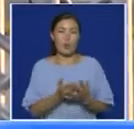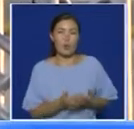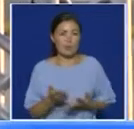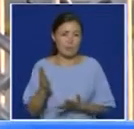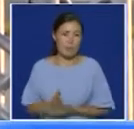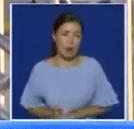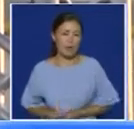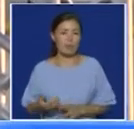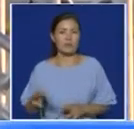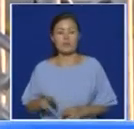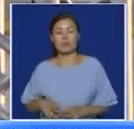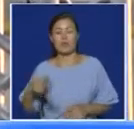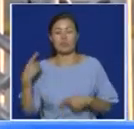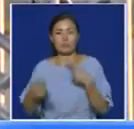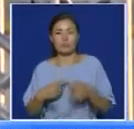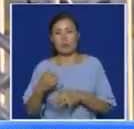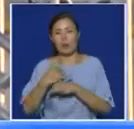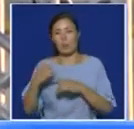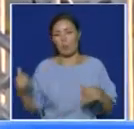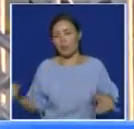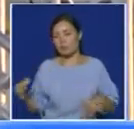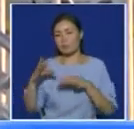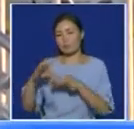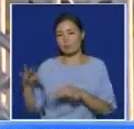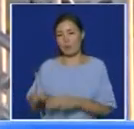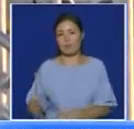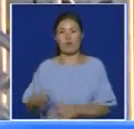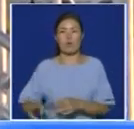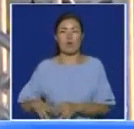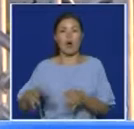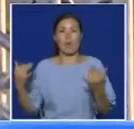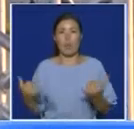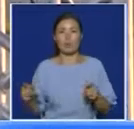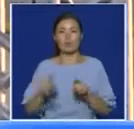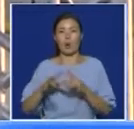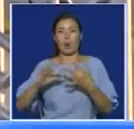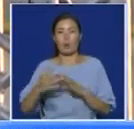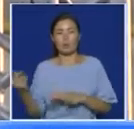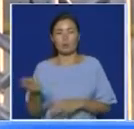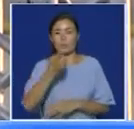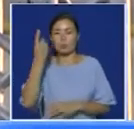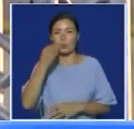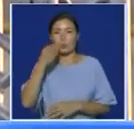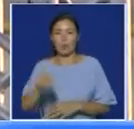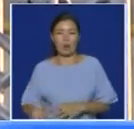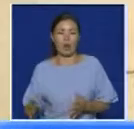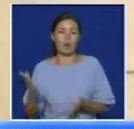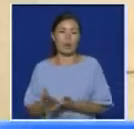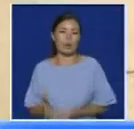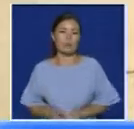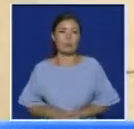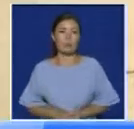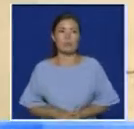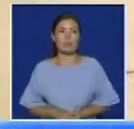бірі. Ата баба кәсібін жалғастырып келе жатырған шопандарымыз бүгінде ауыл шаруашылық саласының үздігі болуда.